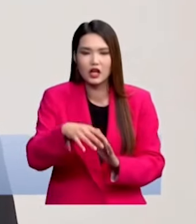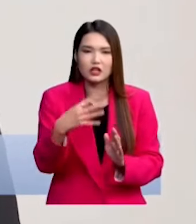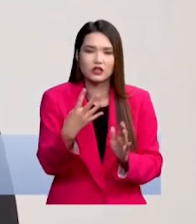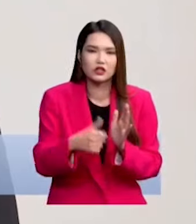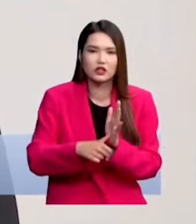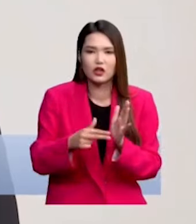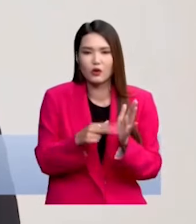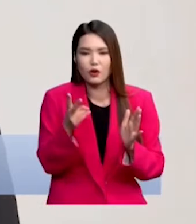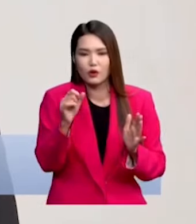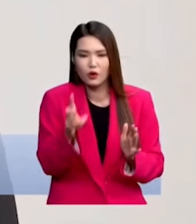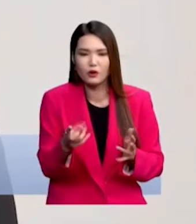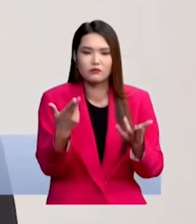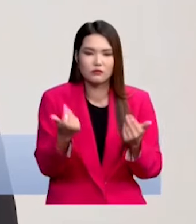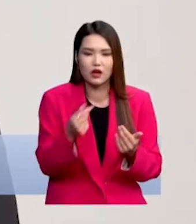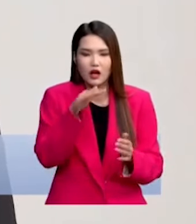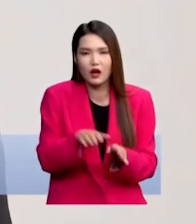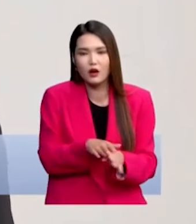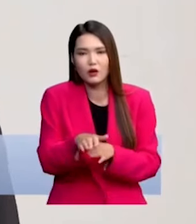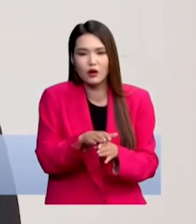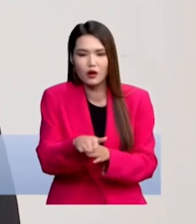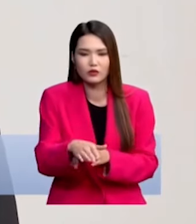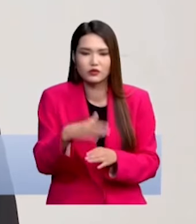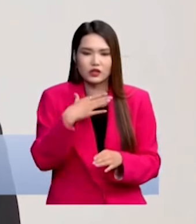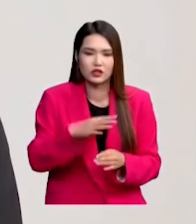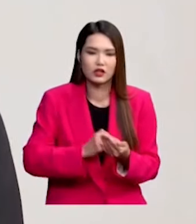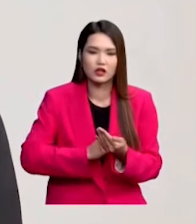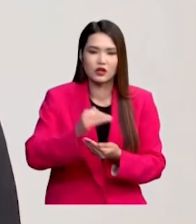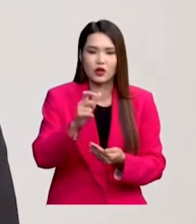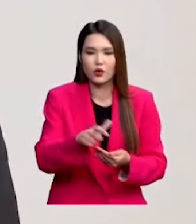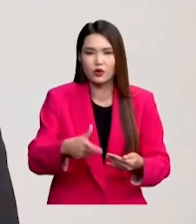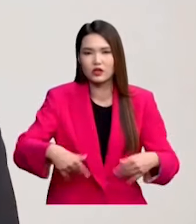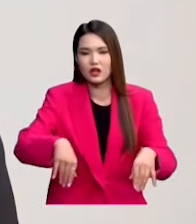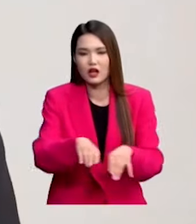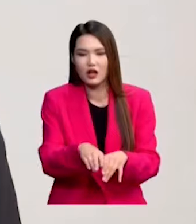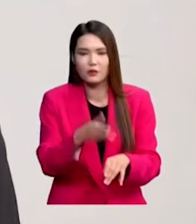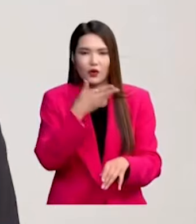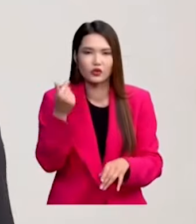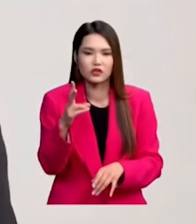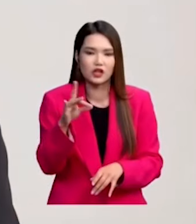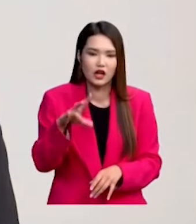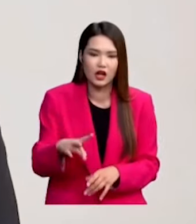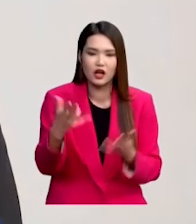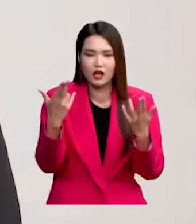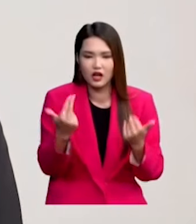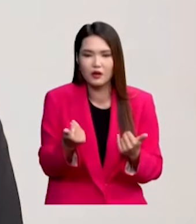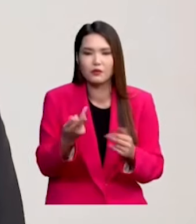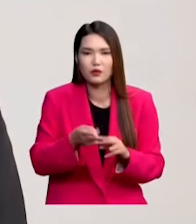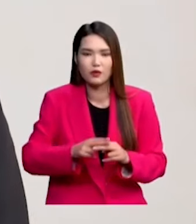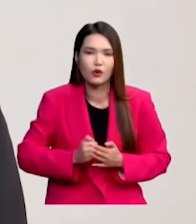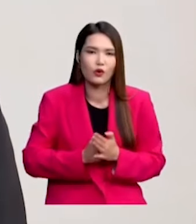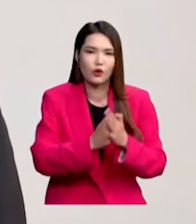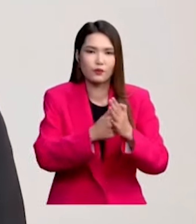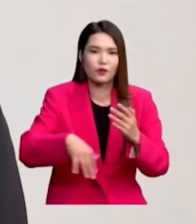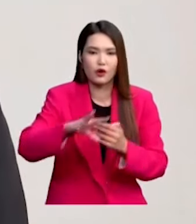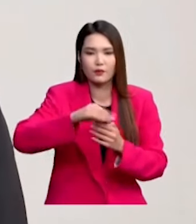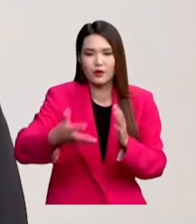алат. Сосын кудуктан үйгө карай алат. Кудукка куйгандан кийин мына жиберген суудун барлыгы корум менен барган биринчи кудукка куюлат. Бул